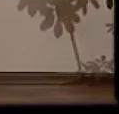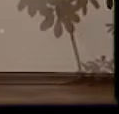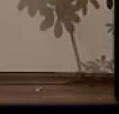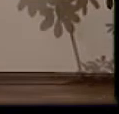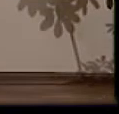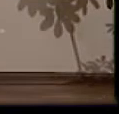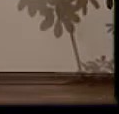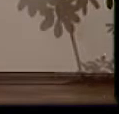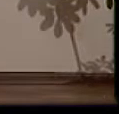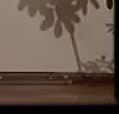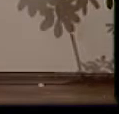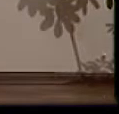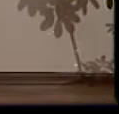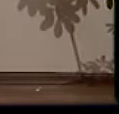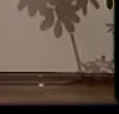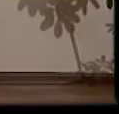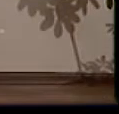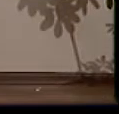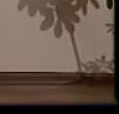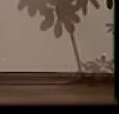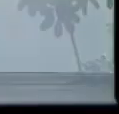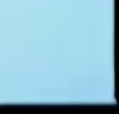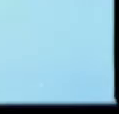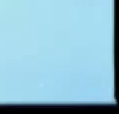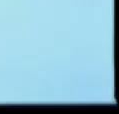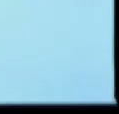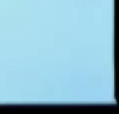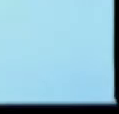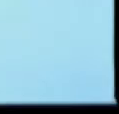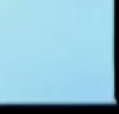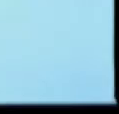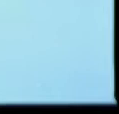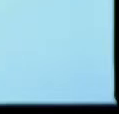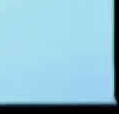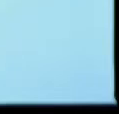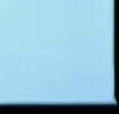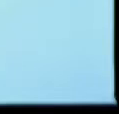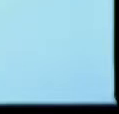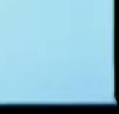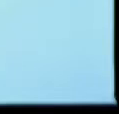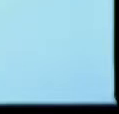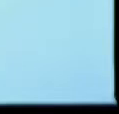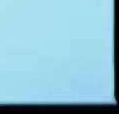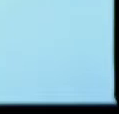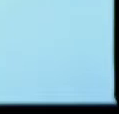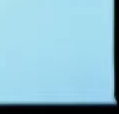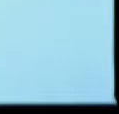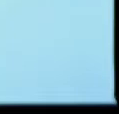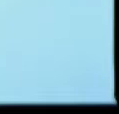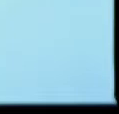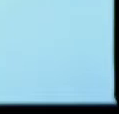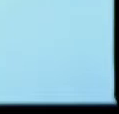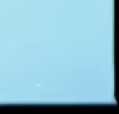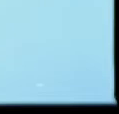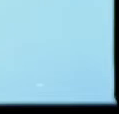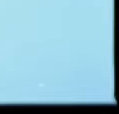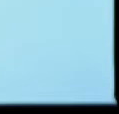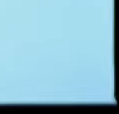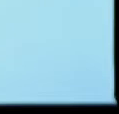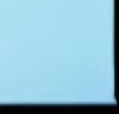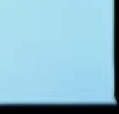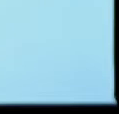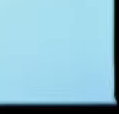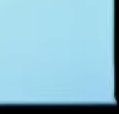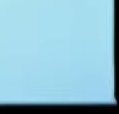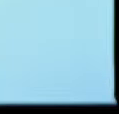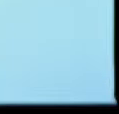s'amusant. Ah, ça me plaît beaucoup, je voudrais bien y assister. Demak, siz bilan Nodira va Elena